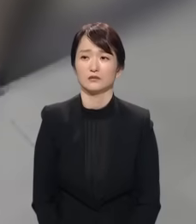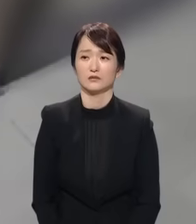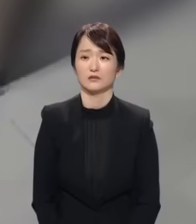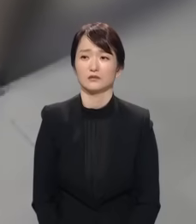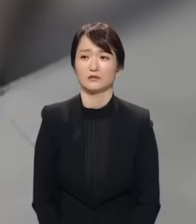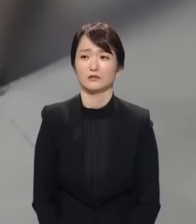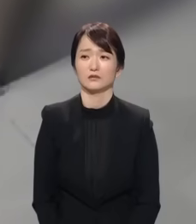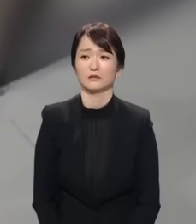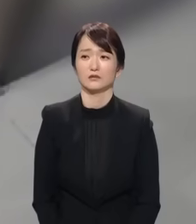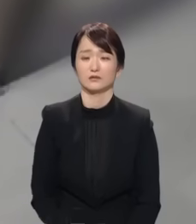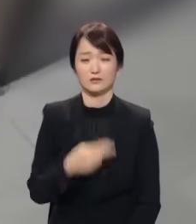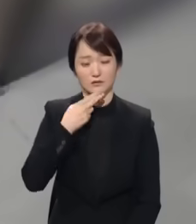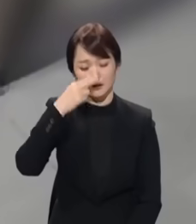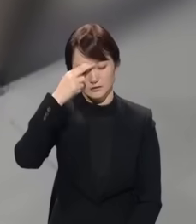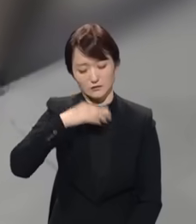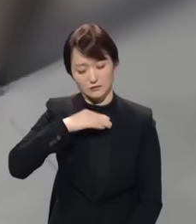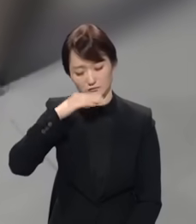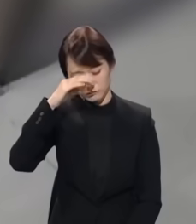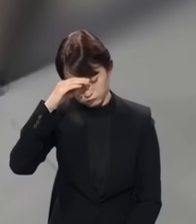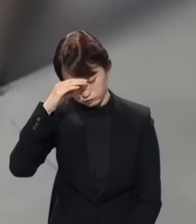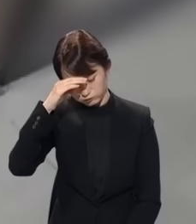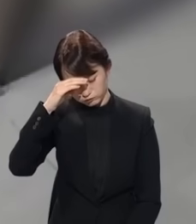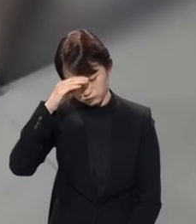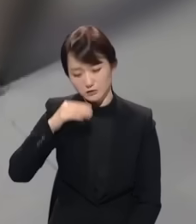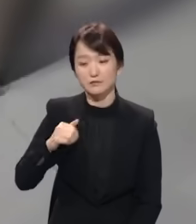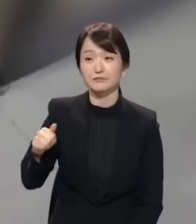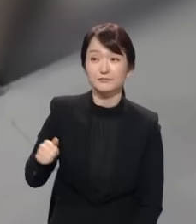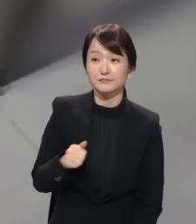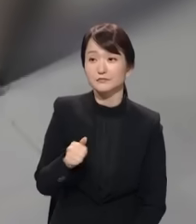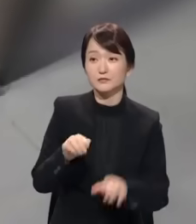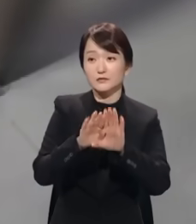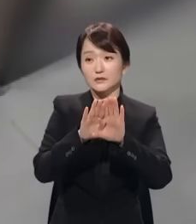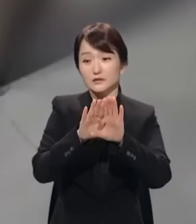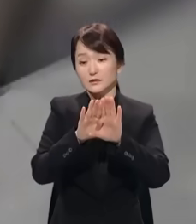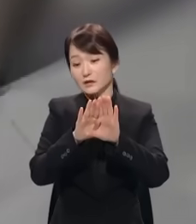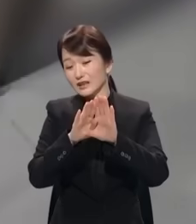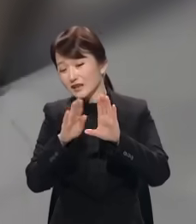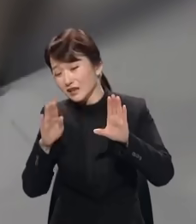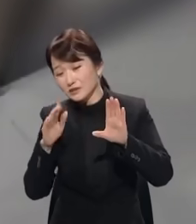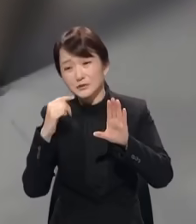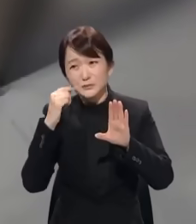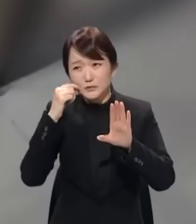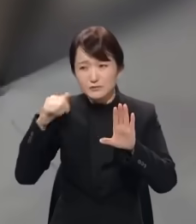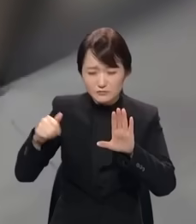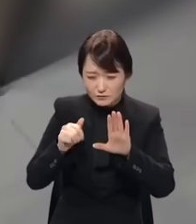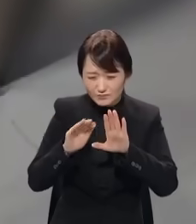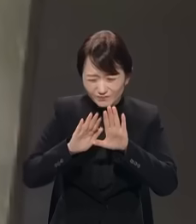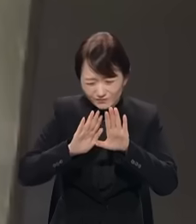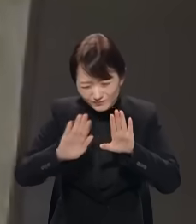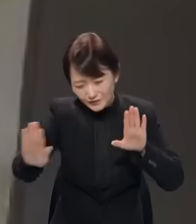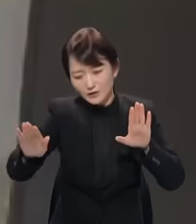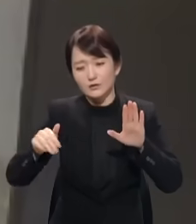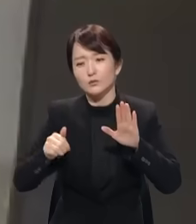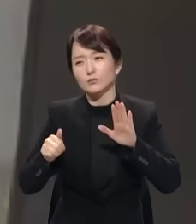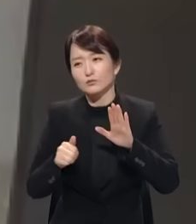곤드레 만드레. 저 남성 이제 들어옵니다. 문도 못 열고 비틀비틀 겨우 밀고